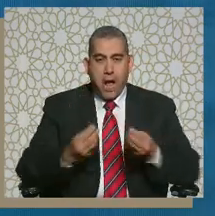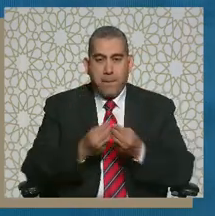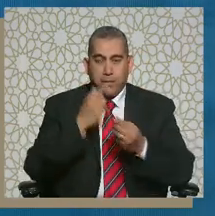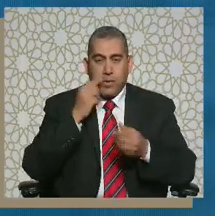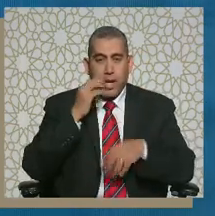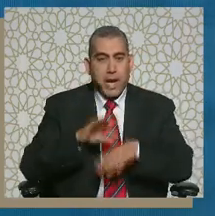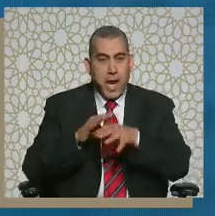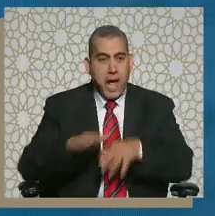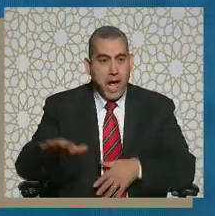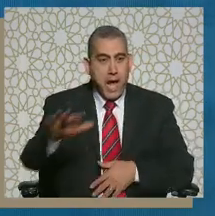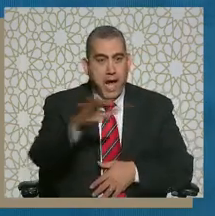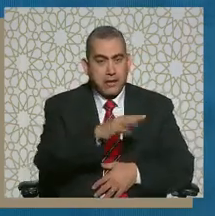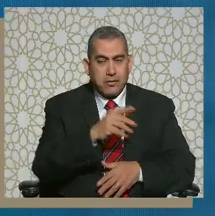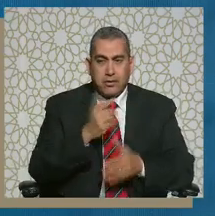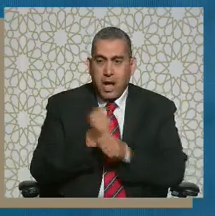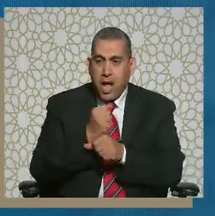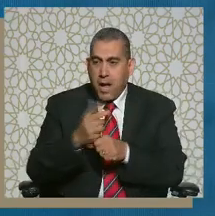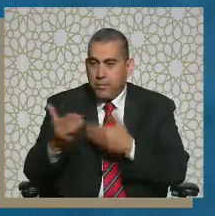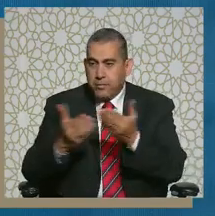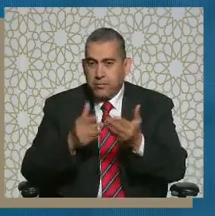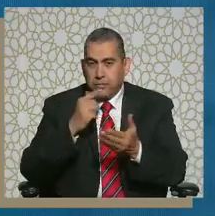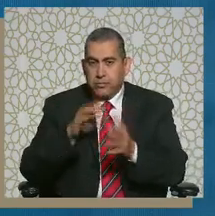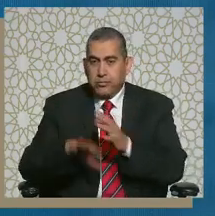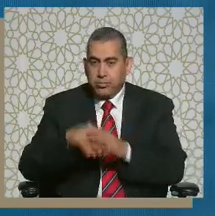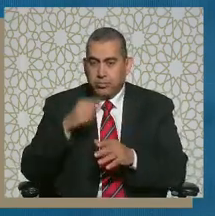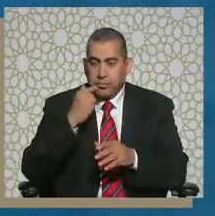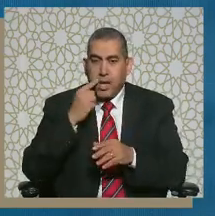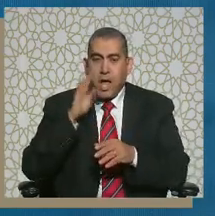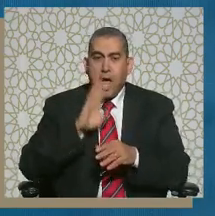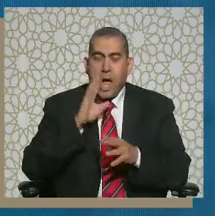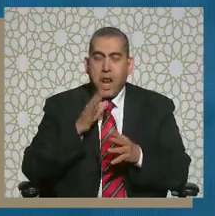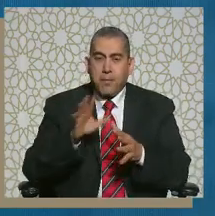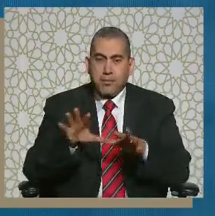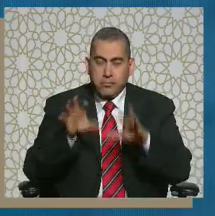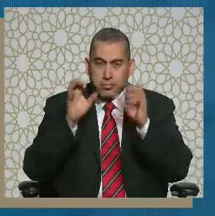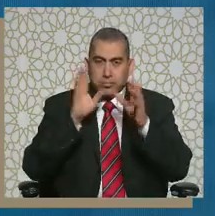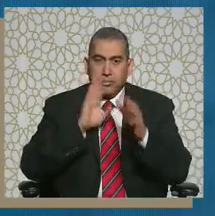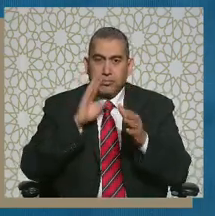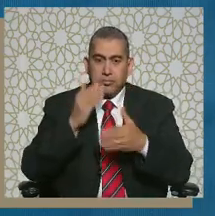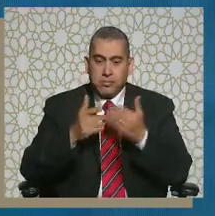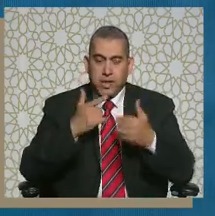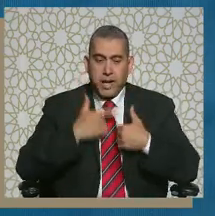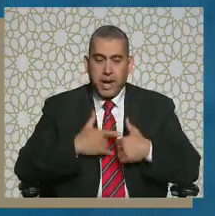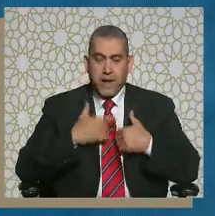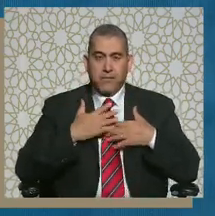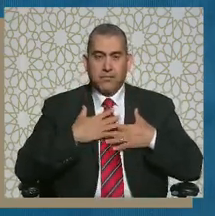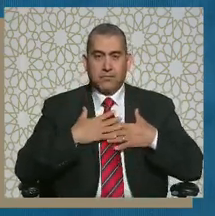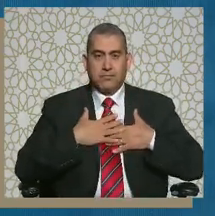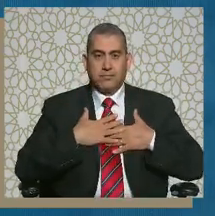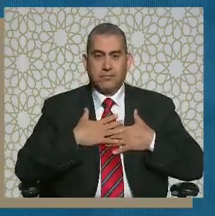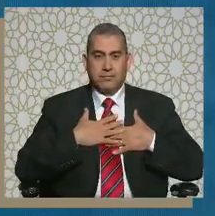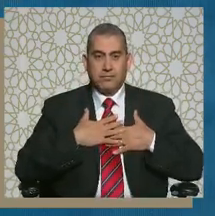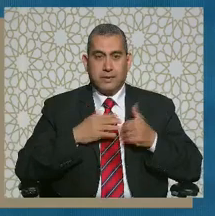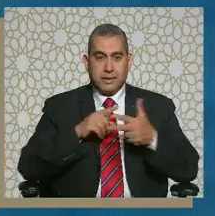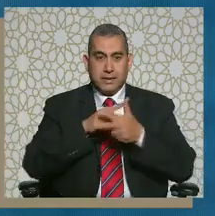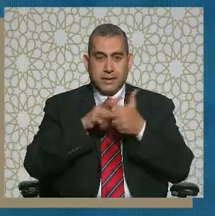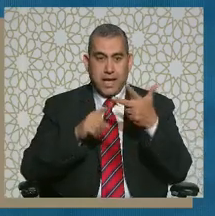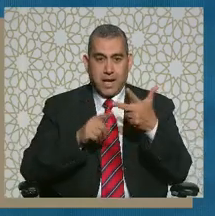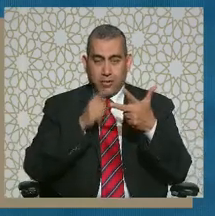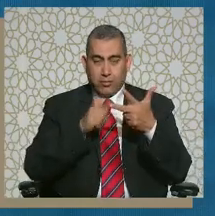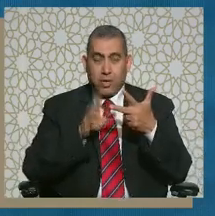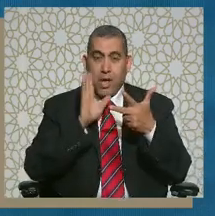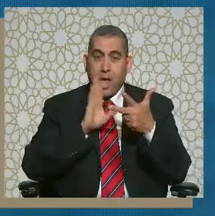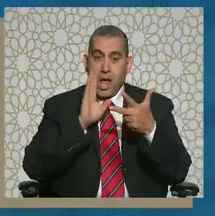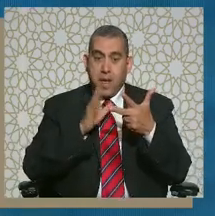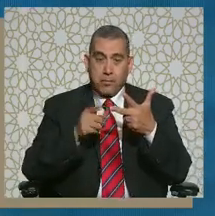الناس مع الاشياء و وتعلم ده وخليه في نفسك انت فالثلاث حاجات دول لو تعلمت